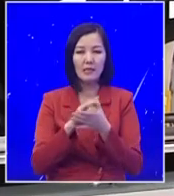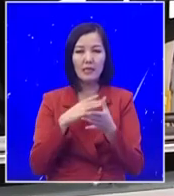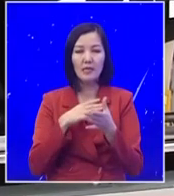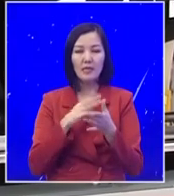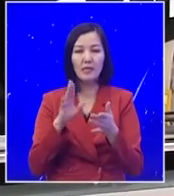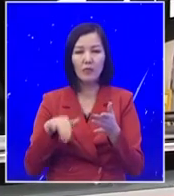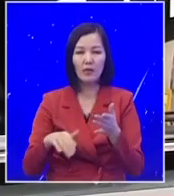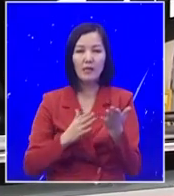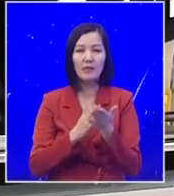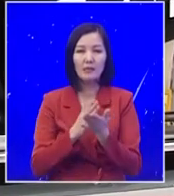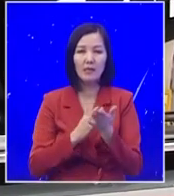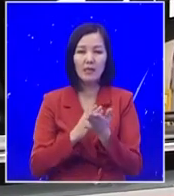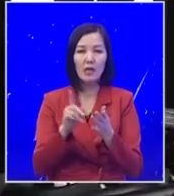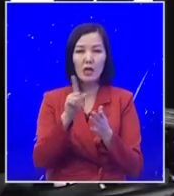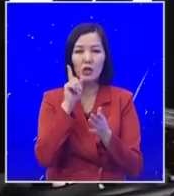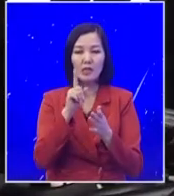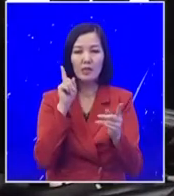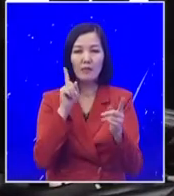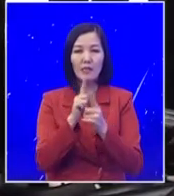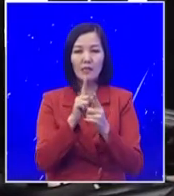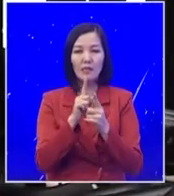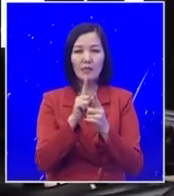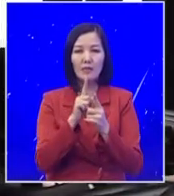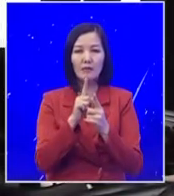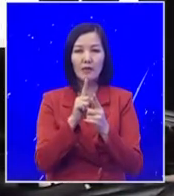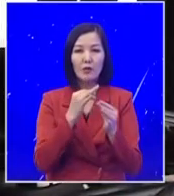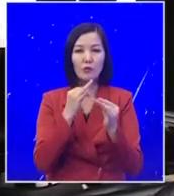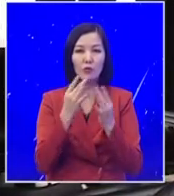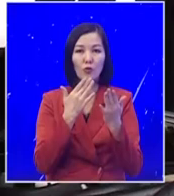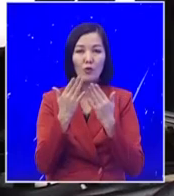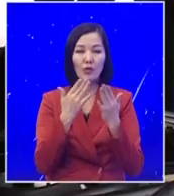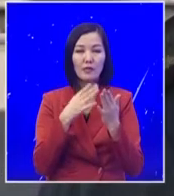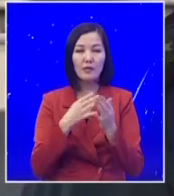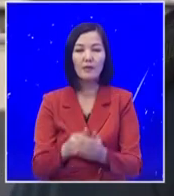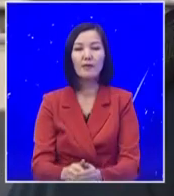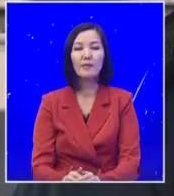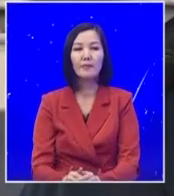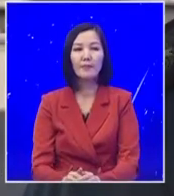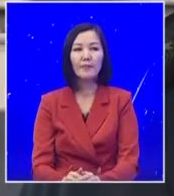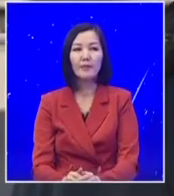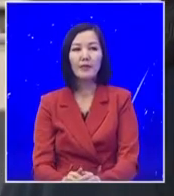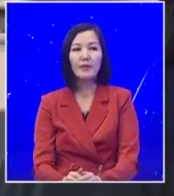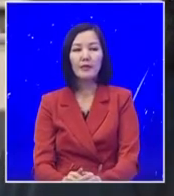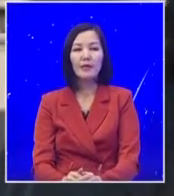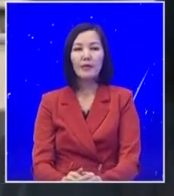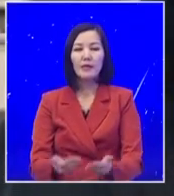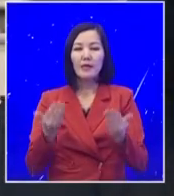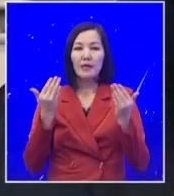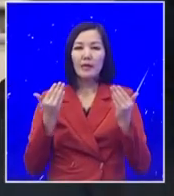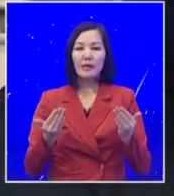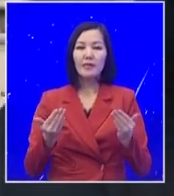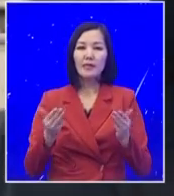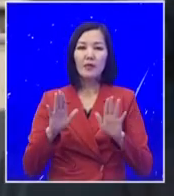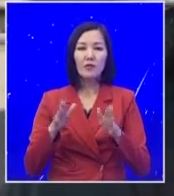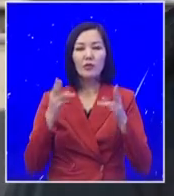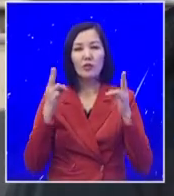Артынша қызметкерлер жастармен жеке кездесіп олармен сұхбат жүргізді. Барлық қазір сейсмологиялық ескерткіштерге